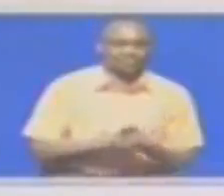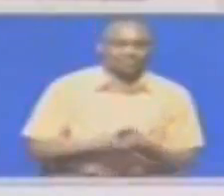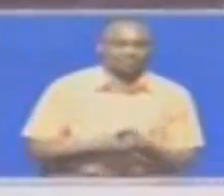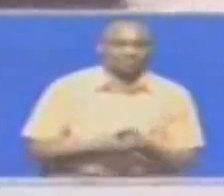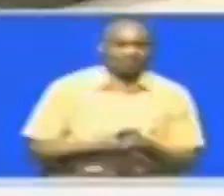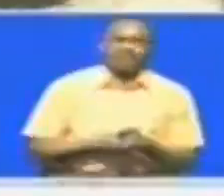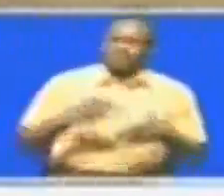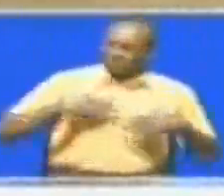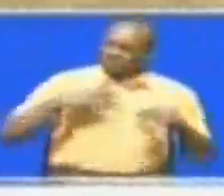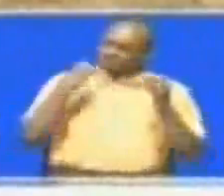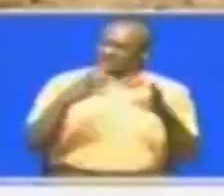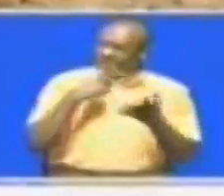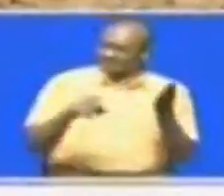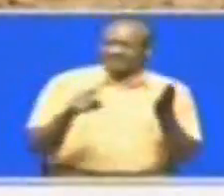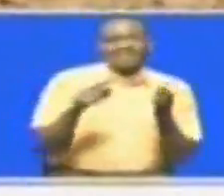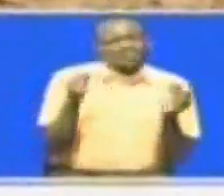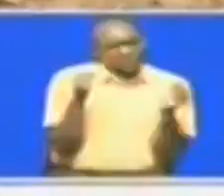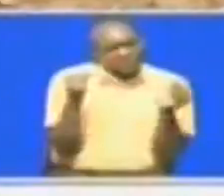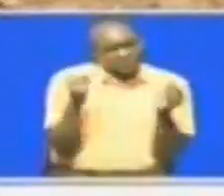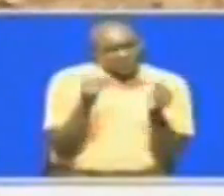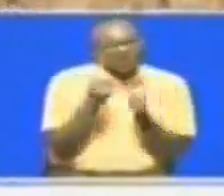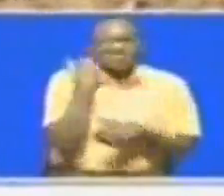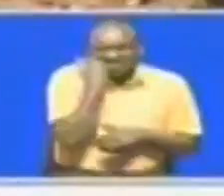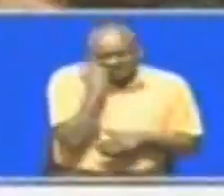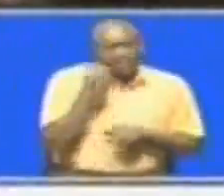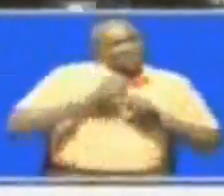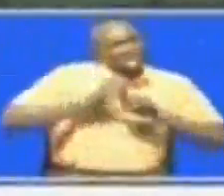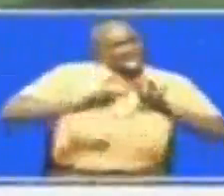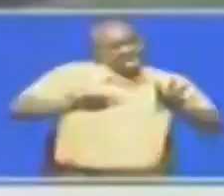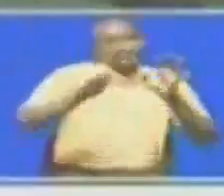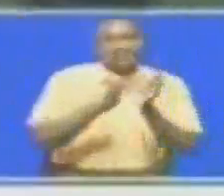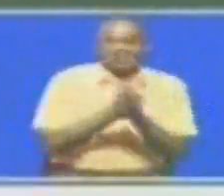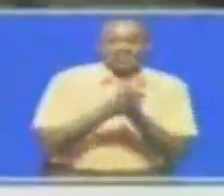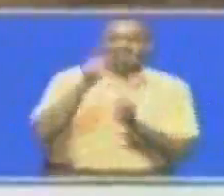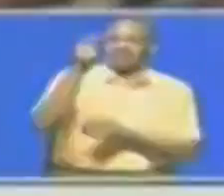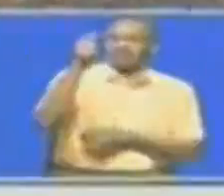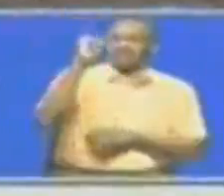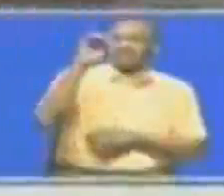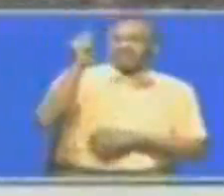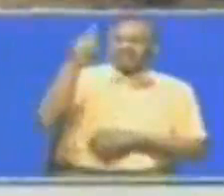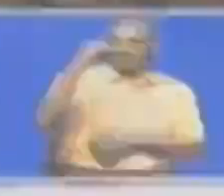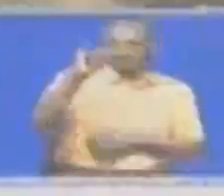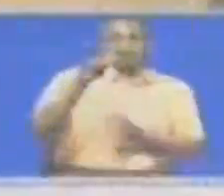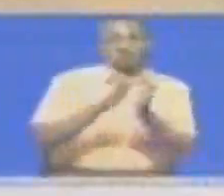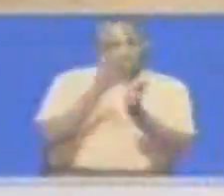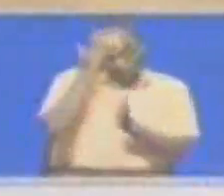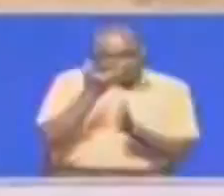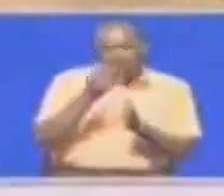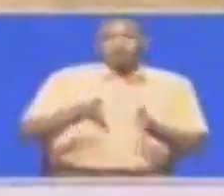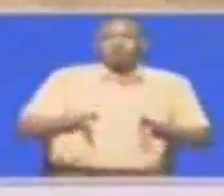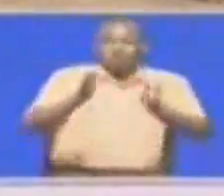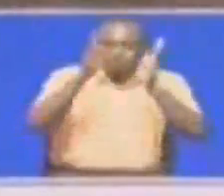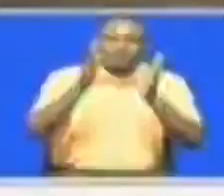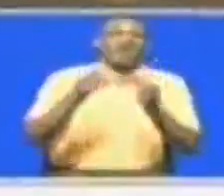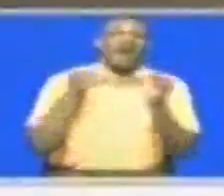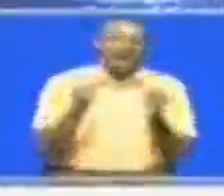Wadau wanakadiria kuongezeka kwa visa vya malaria eneo bunge la Tiati, kaunti ya Baringo, kwa ukosefu wa miundo misingi kama barabara na uhaba wa